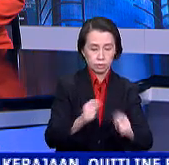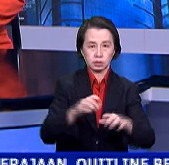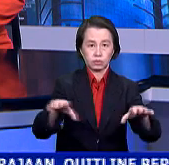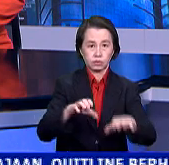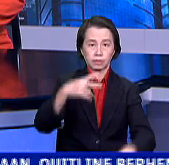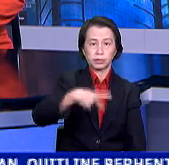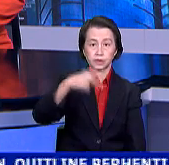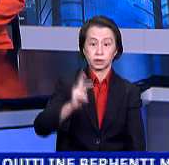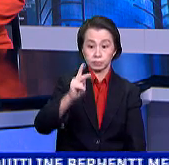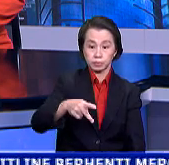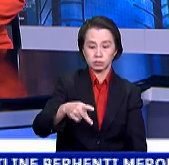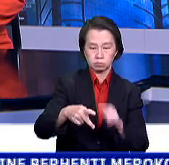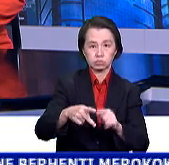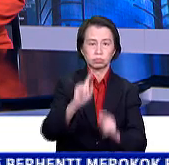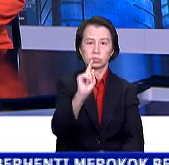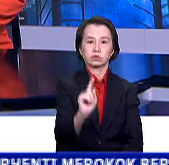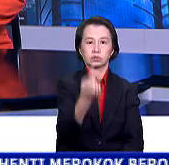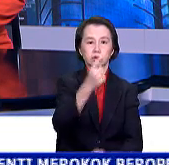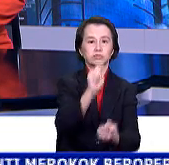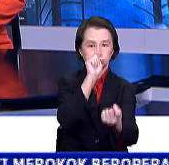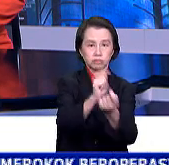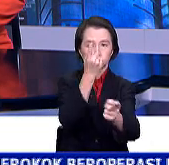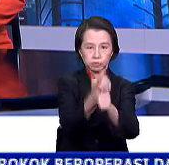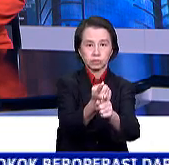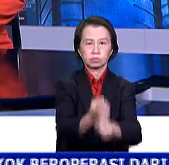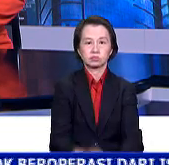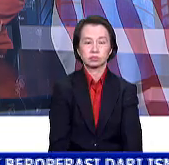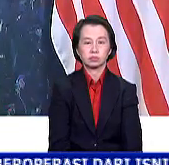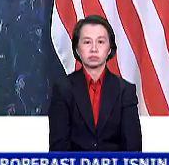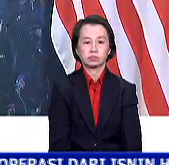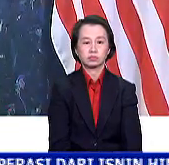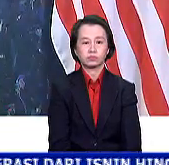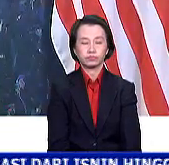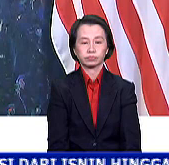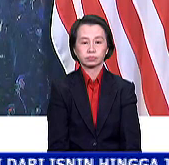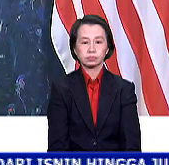melaksanakan perintah terbabit merupakan sesuatu yang tepat.